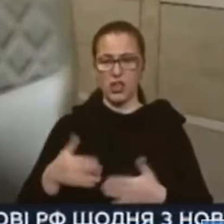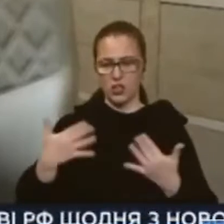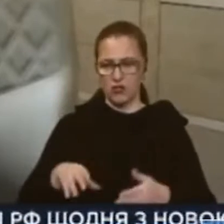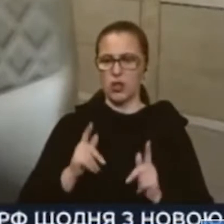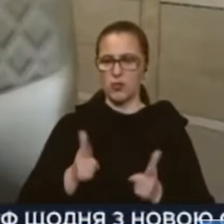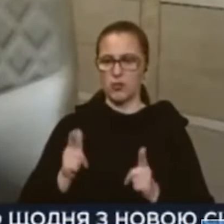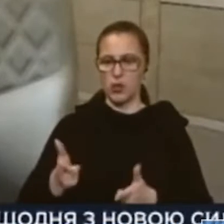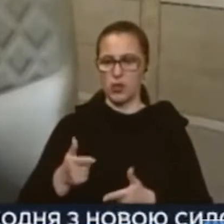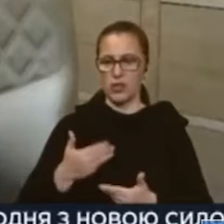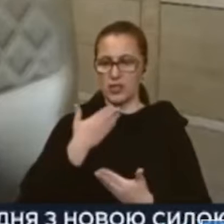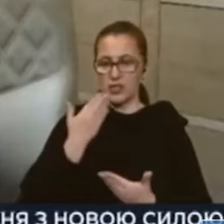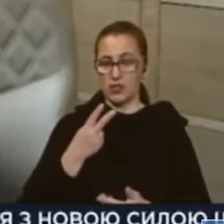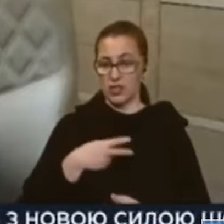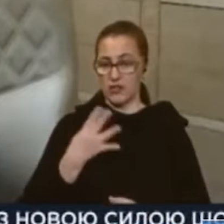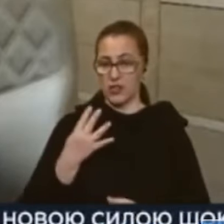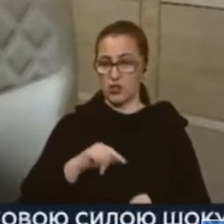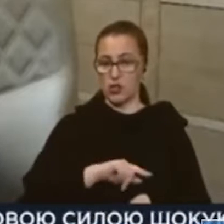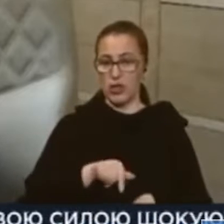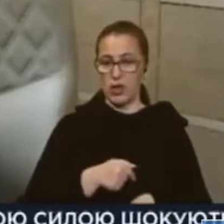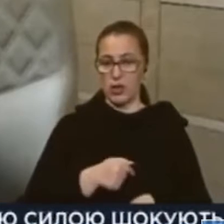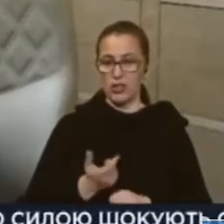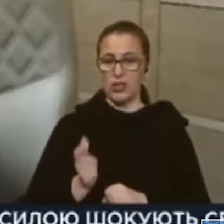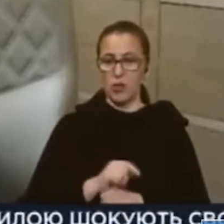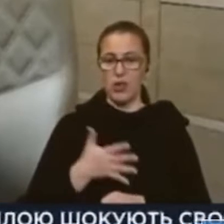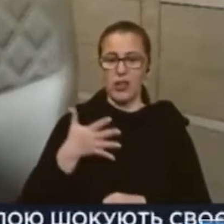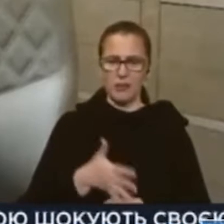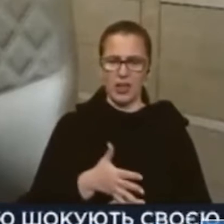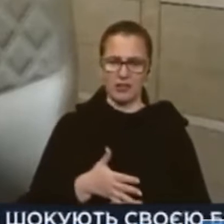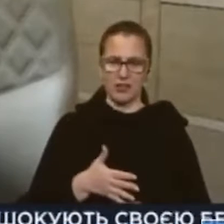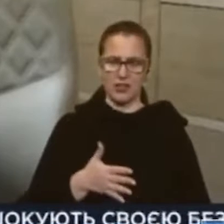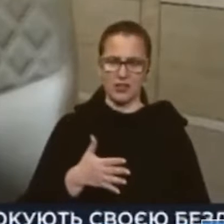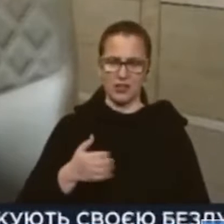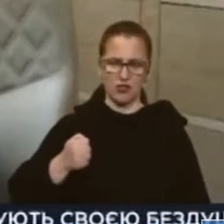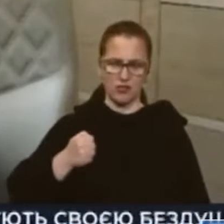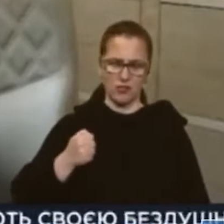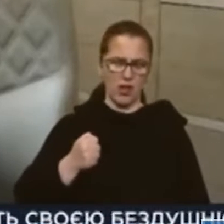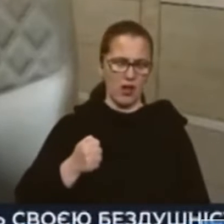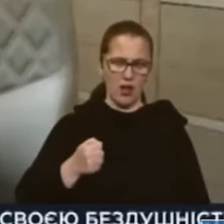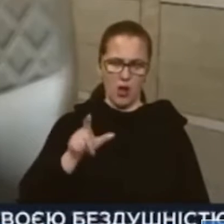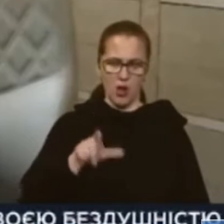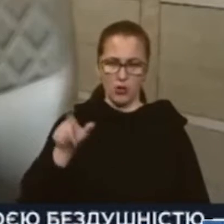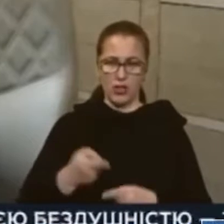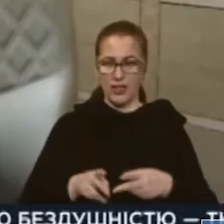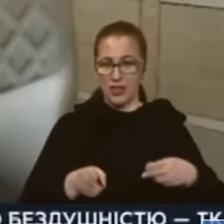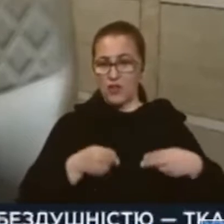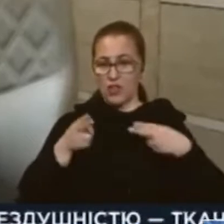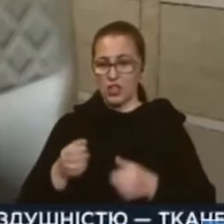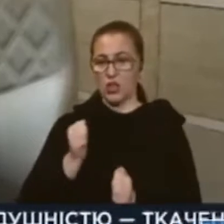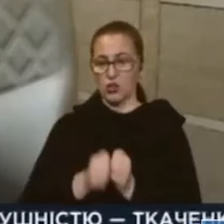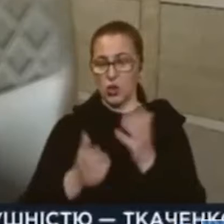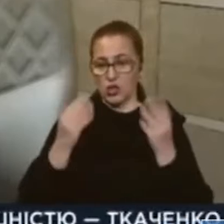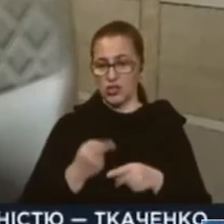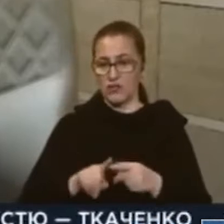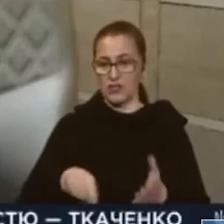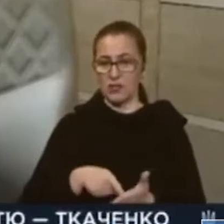вже зголосилися буквально за останні 24 години понад 5 тисяч добровольців, які виїжджають щодня в